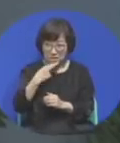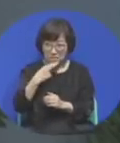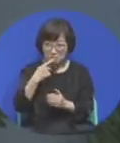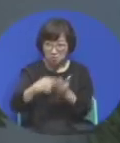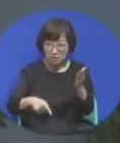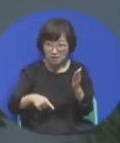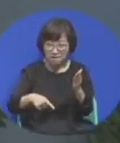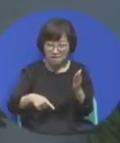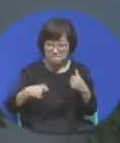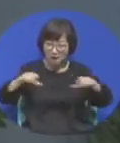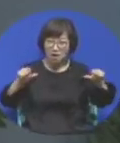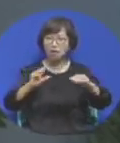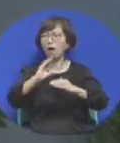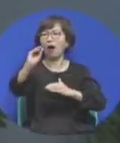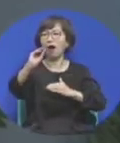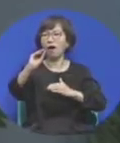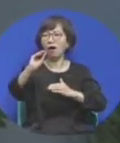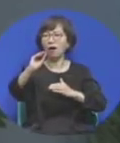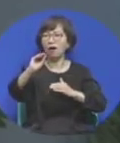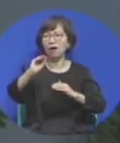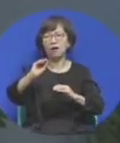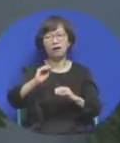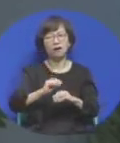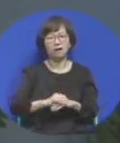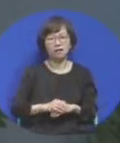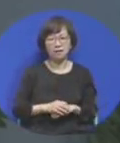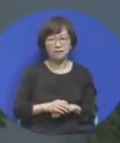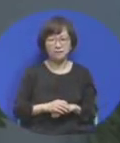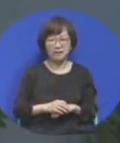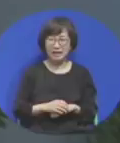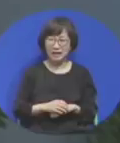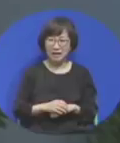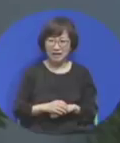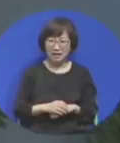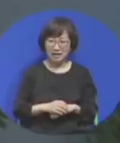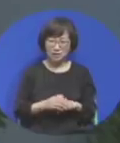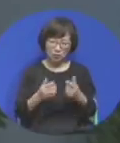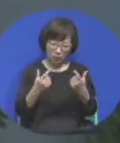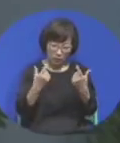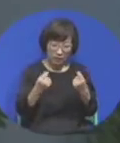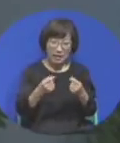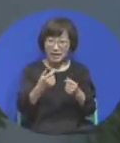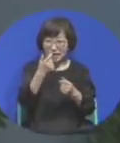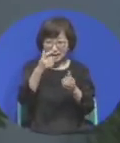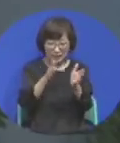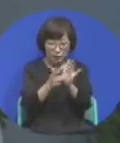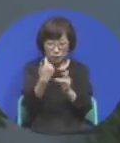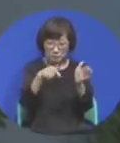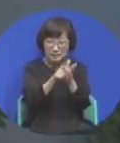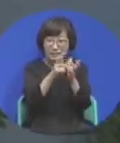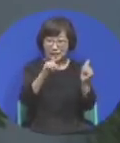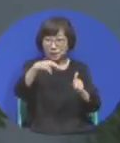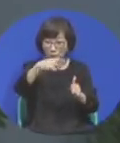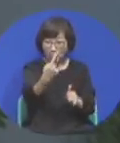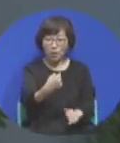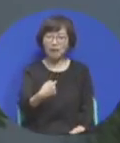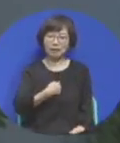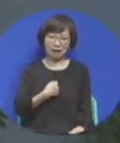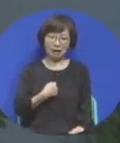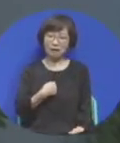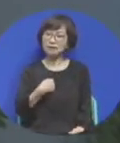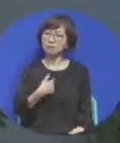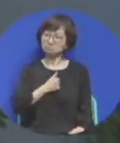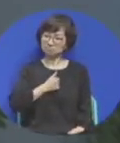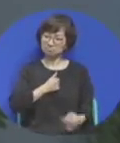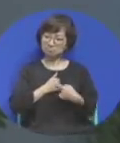the past, if something just slights them a little bit, they're a little bit offended, they leave. 똑같아요. 나예요, 나. It's the same. It's all about me. 난 줄 알았더니 나도